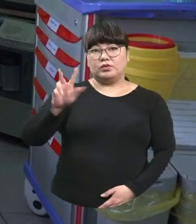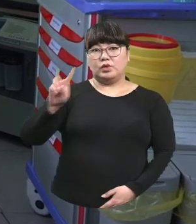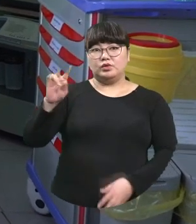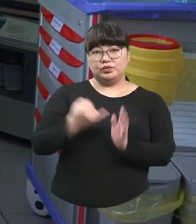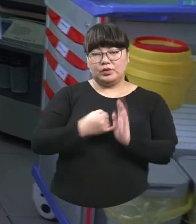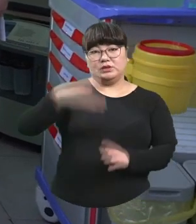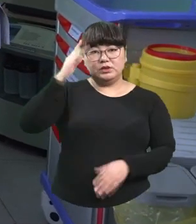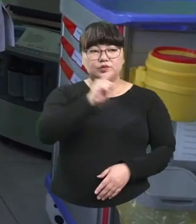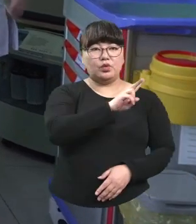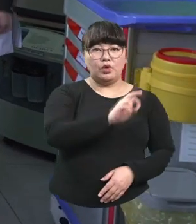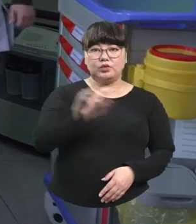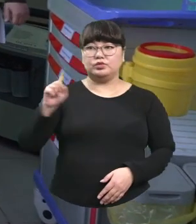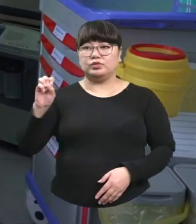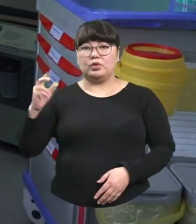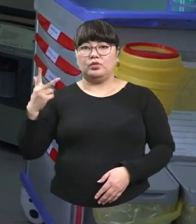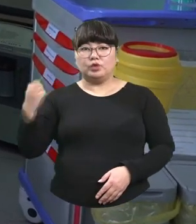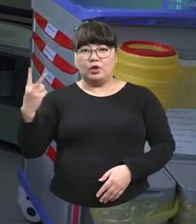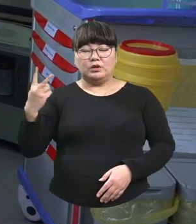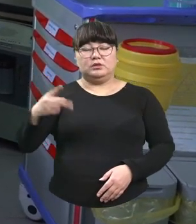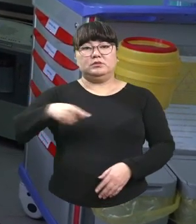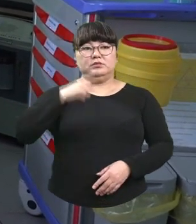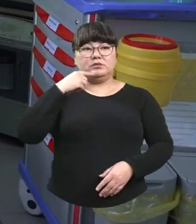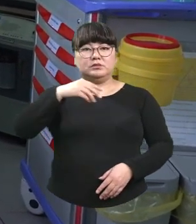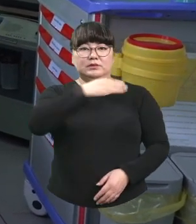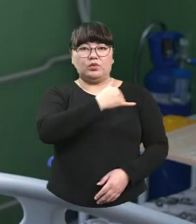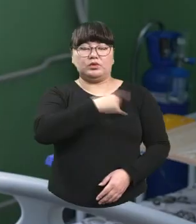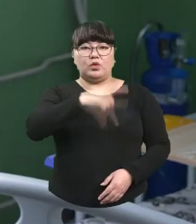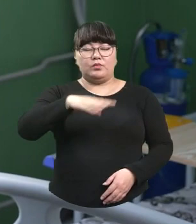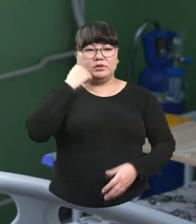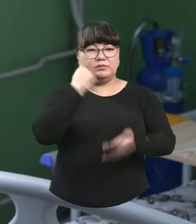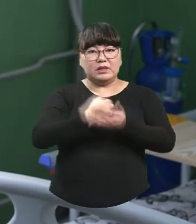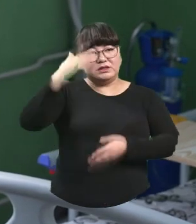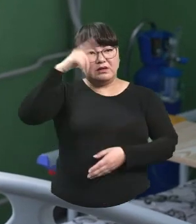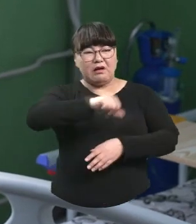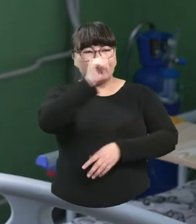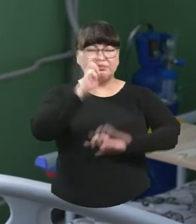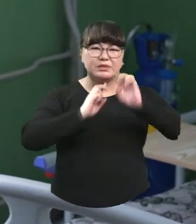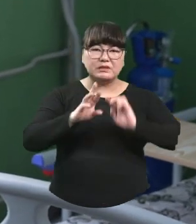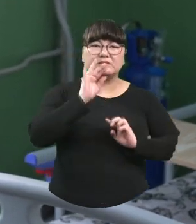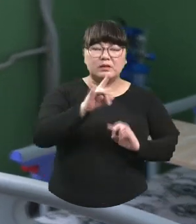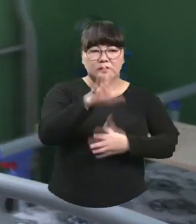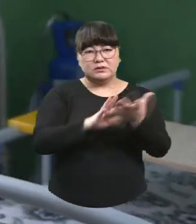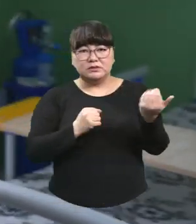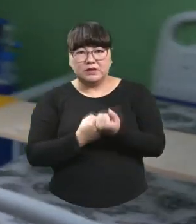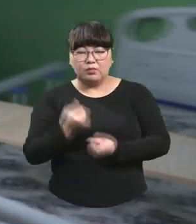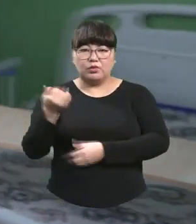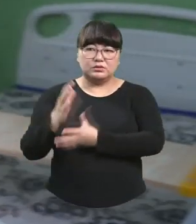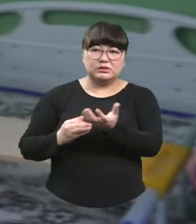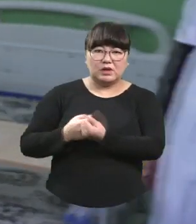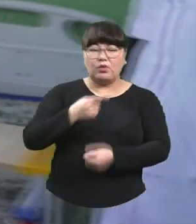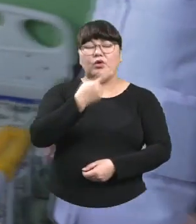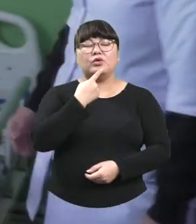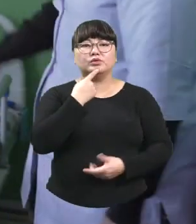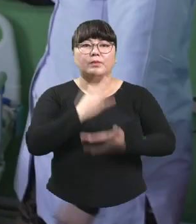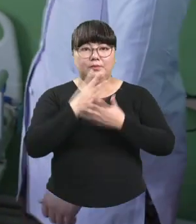хүчний 326, 120, 32 дугаар ангийн захирагчид батлан хамгаалах салбарт тулгамдаж байгаа асуудалд санхүүжилт хөрөнгө оруулалт